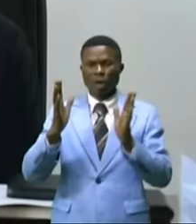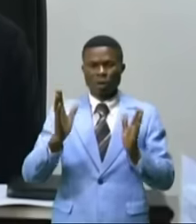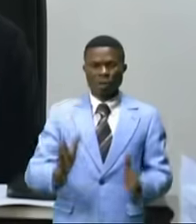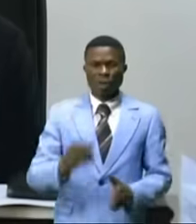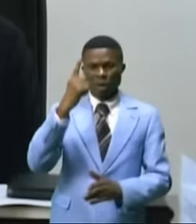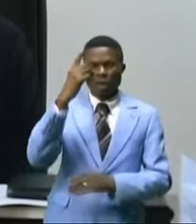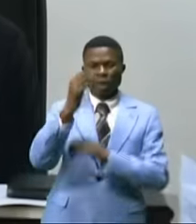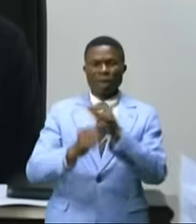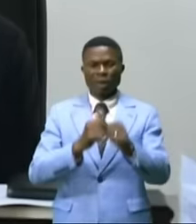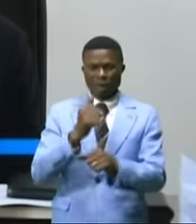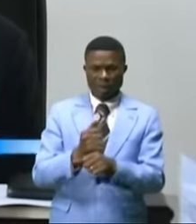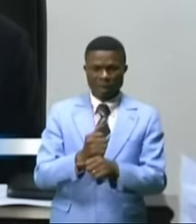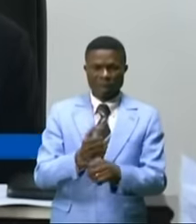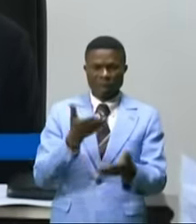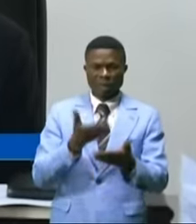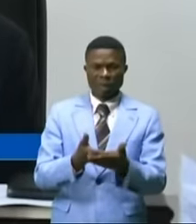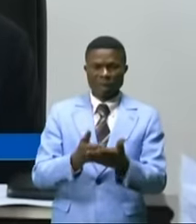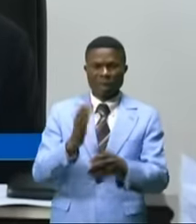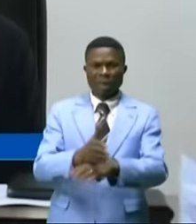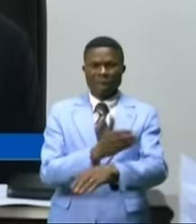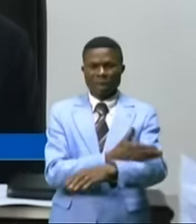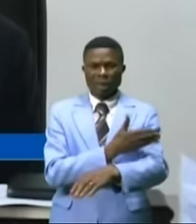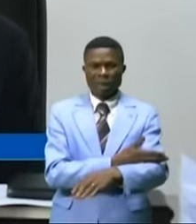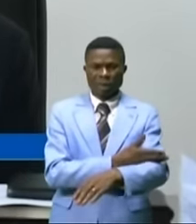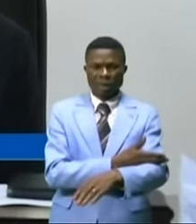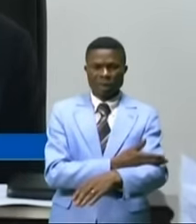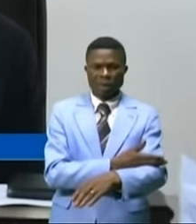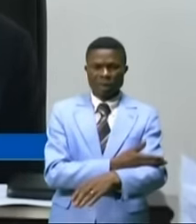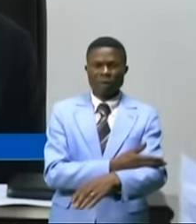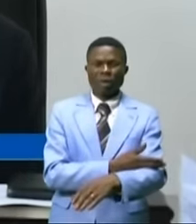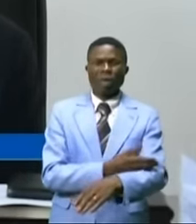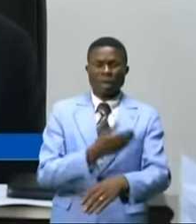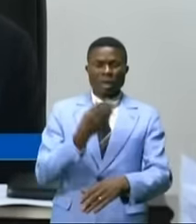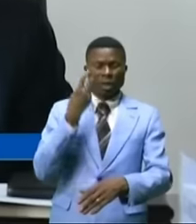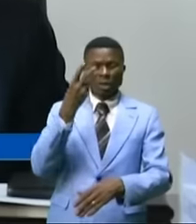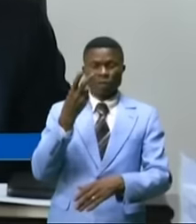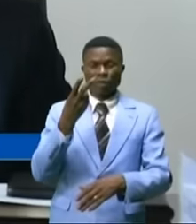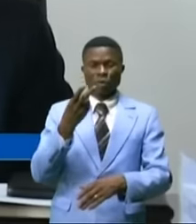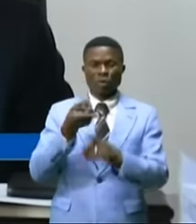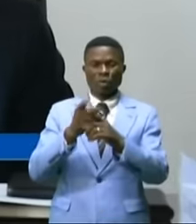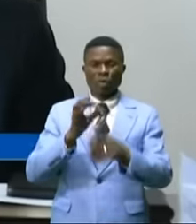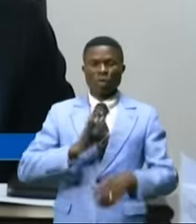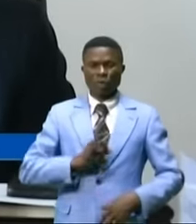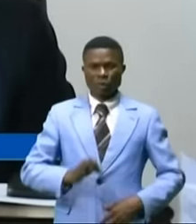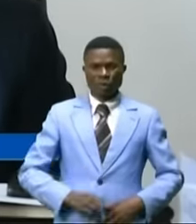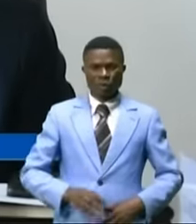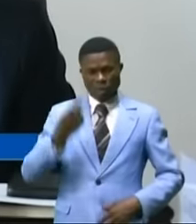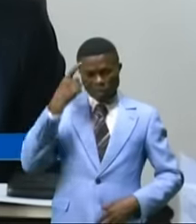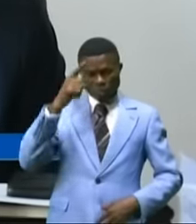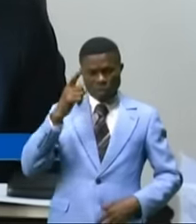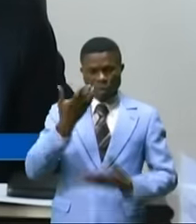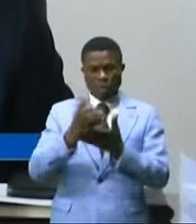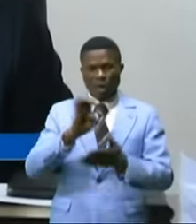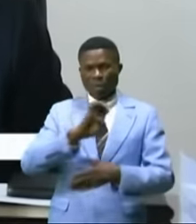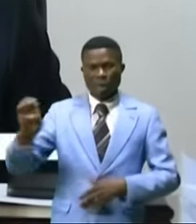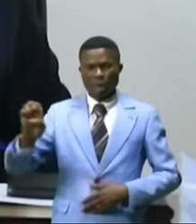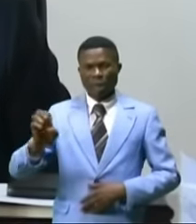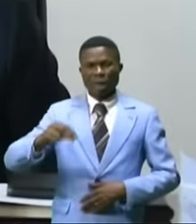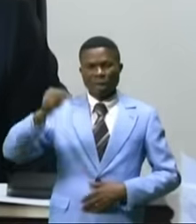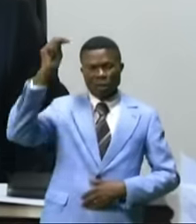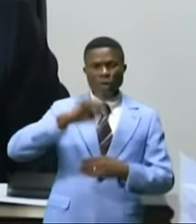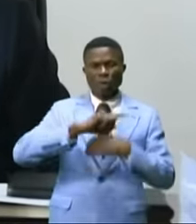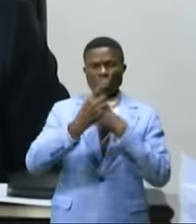an. Ceci est un aboutissement d'une grande vision. Alors, pour la partie du Nord Kivu, c'est